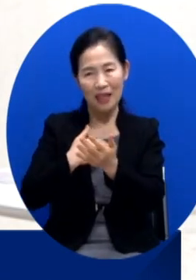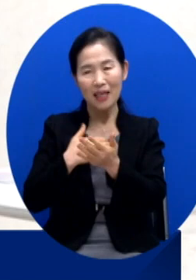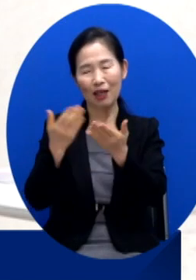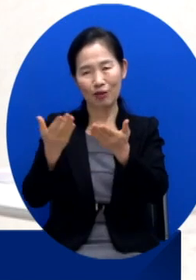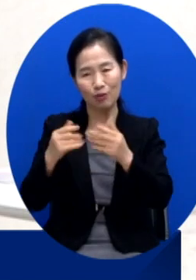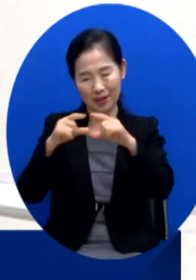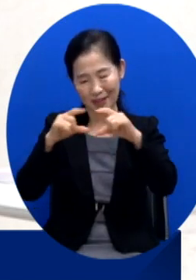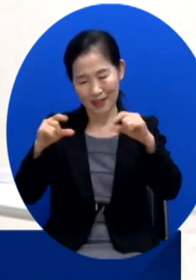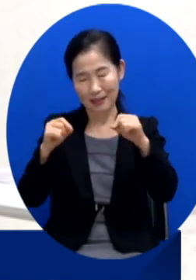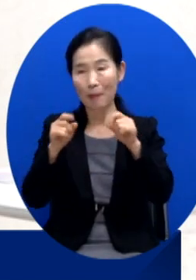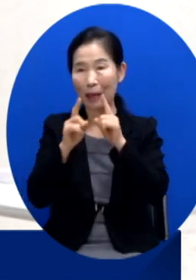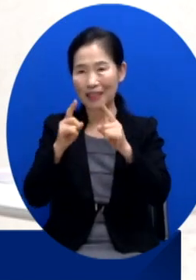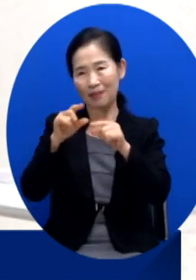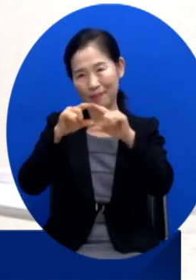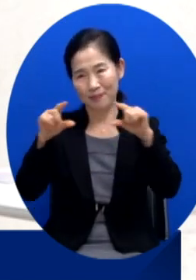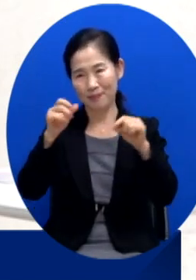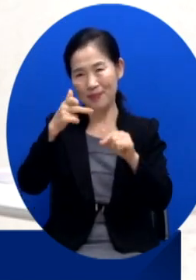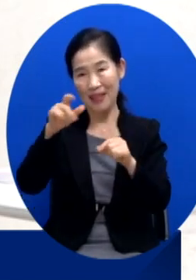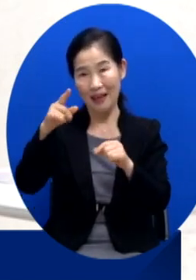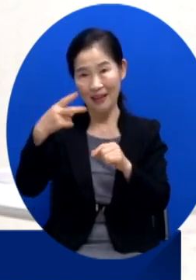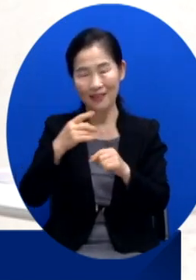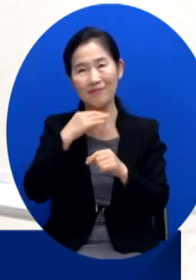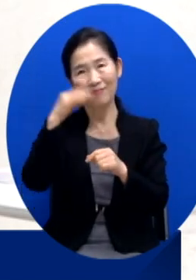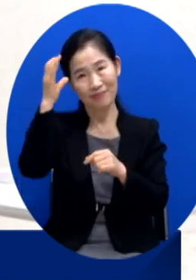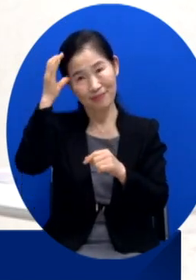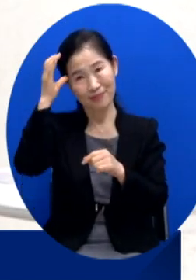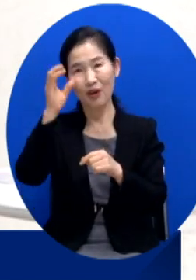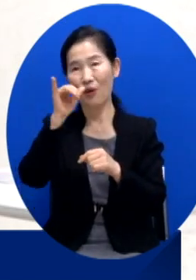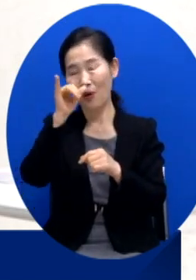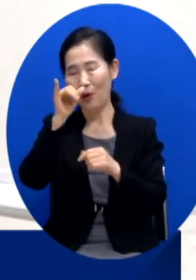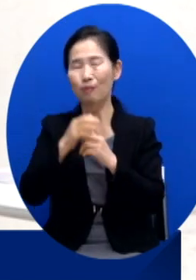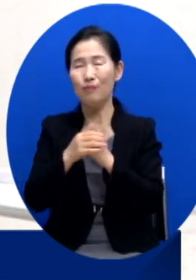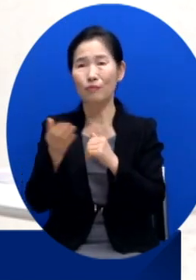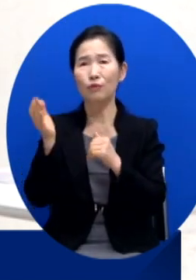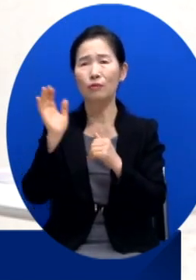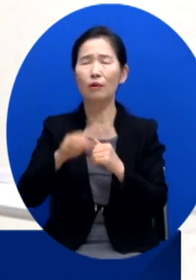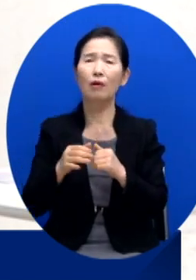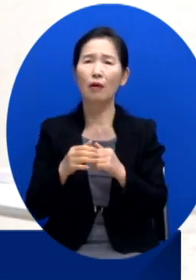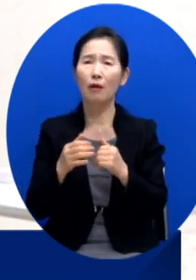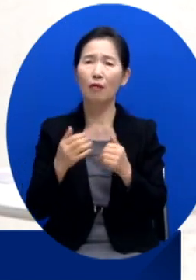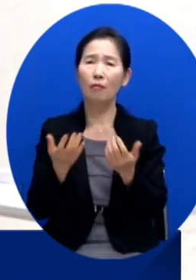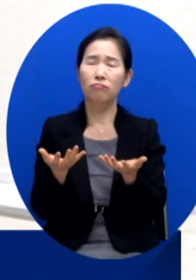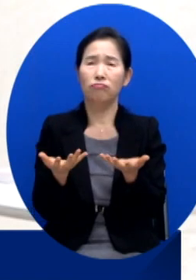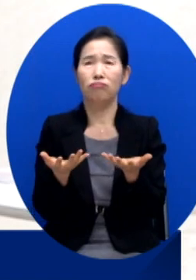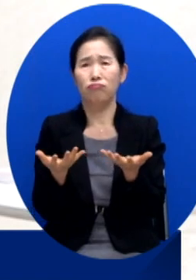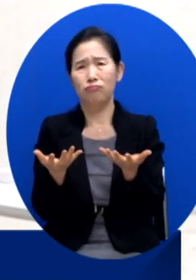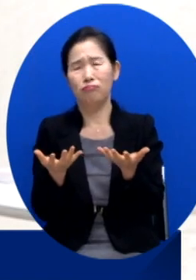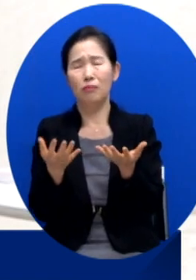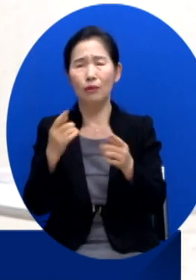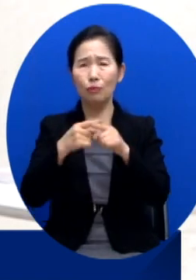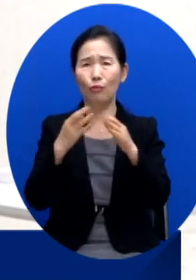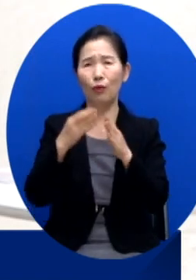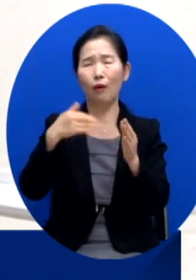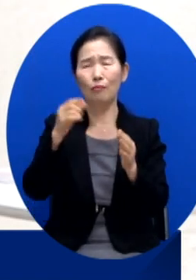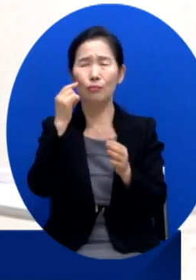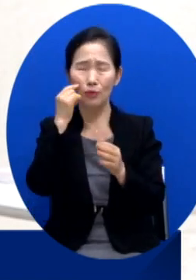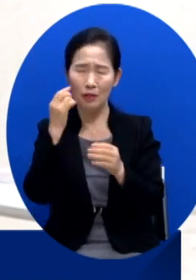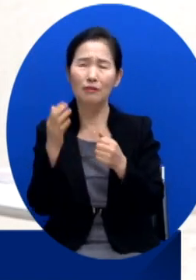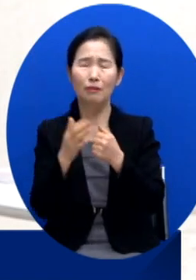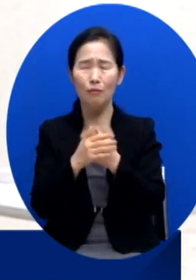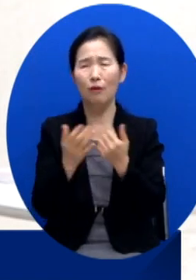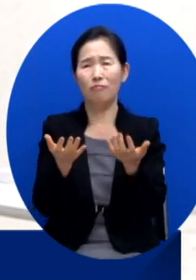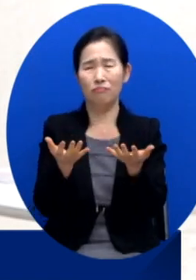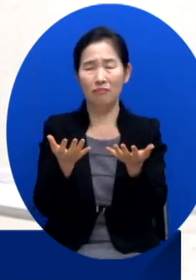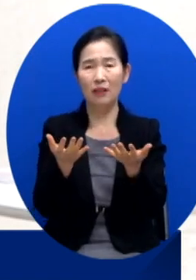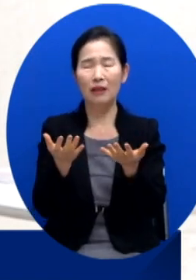이거를 너무 기대하고 고대 했는데 이것을 좀 개발해 줄 수 없겠느냐 라는 정말 진정성 있는